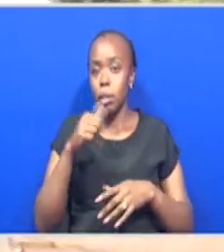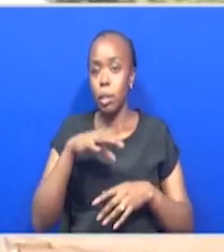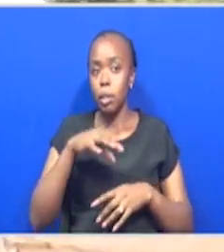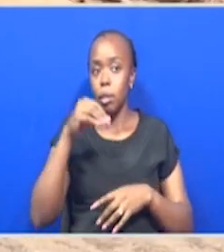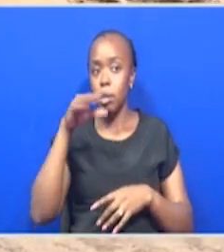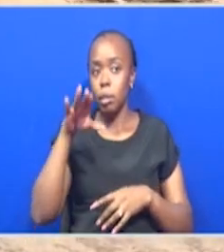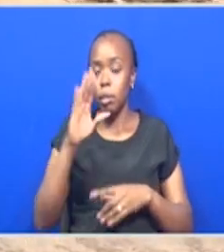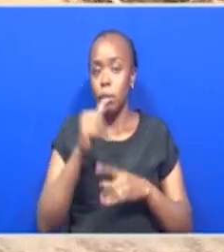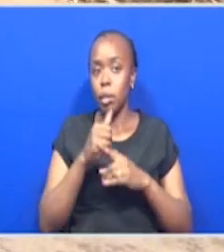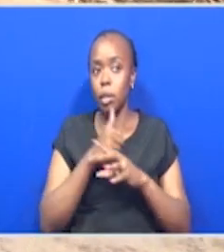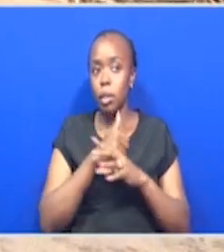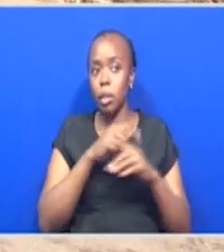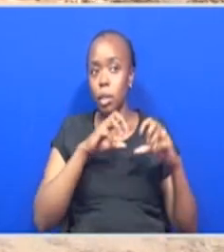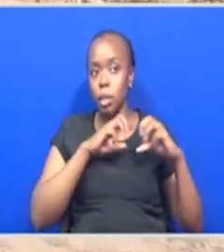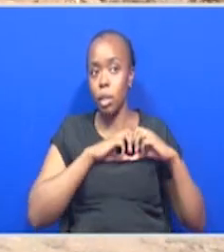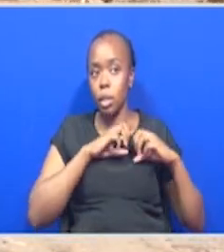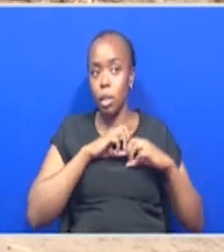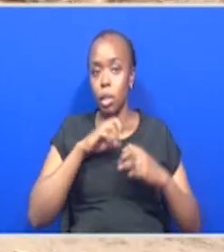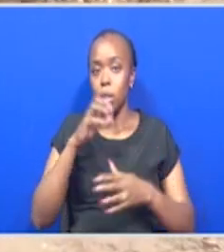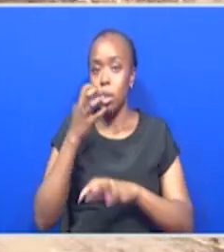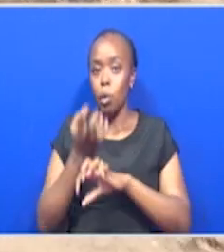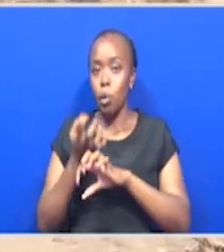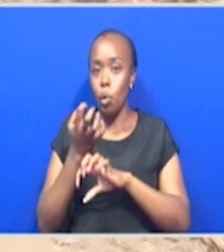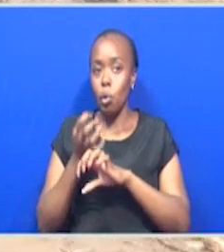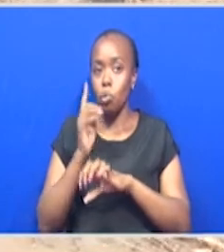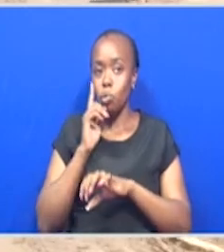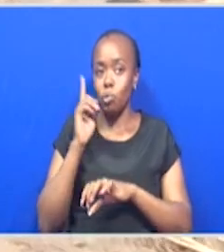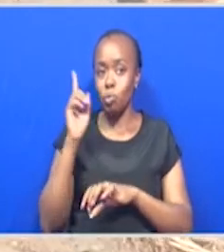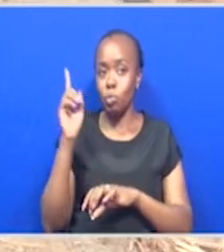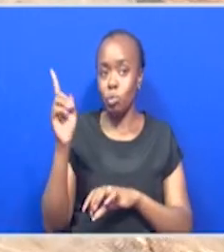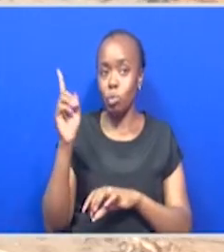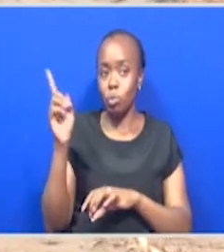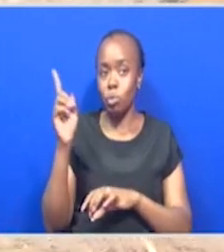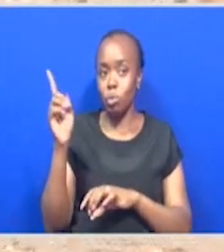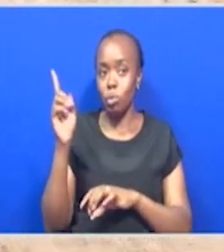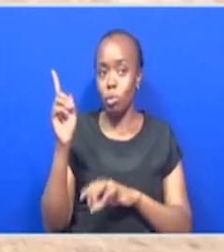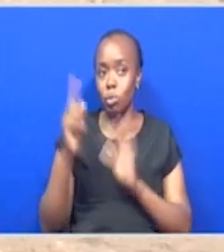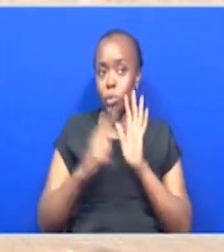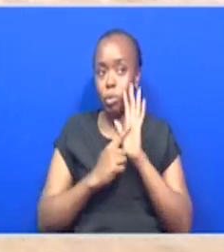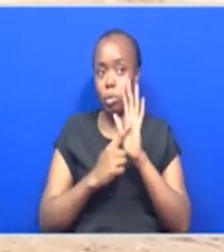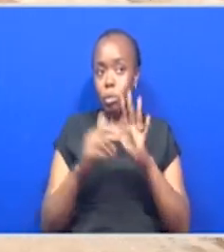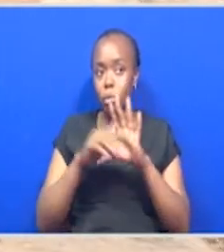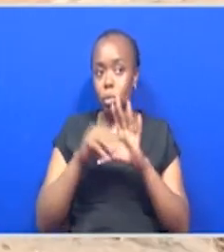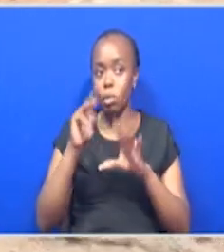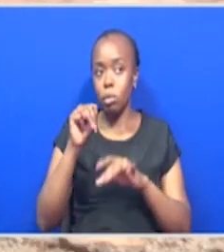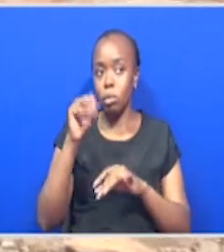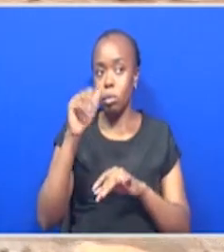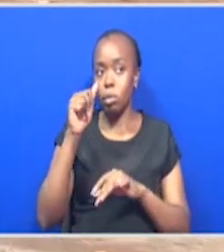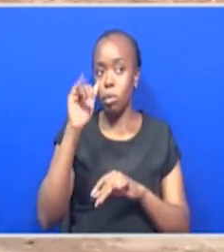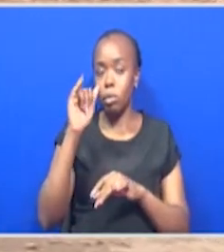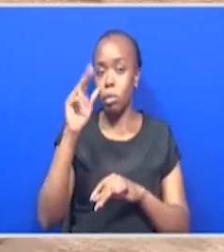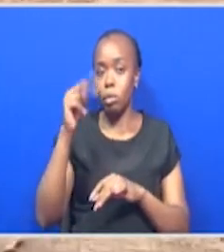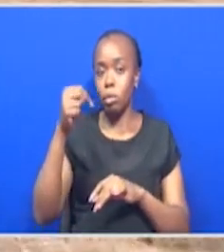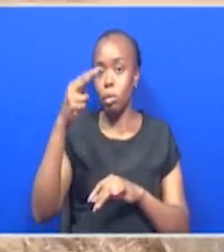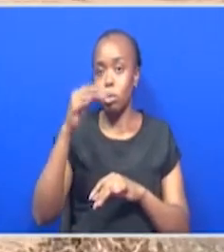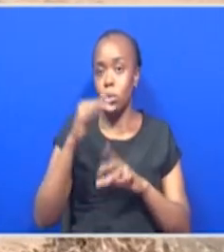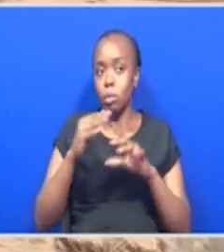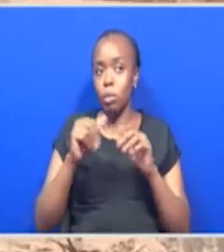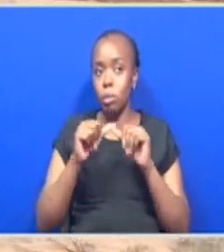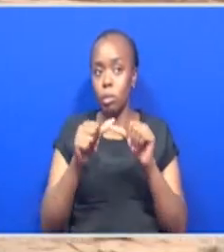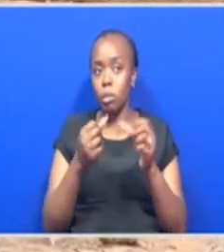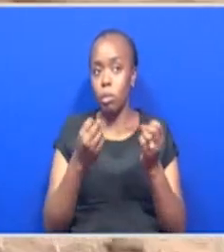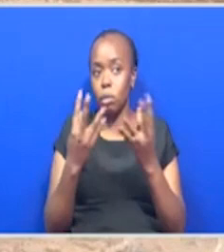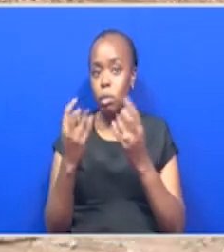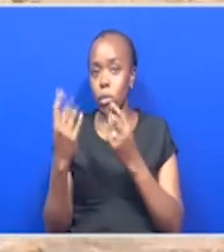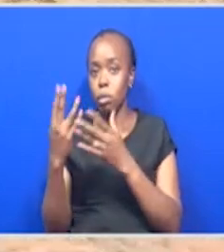loved ones. The stone I'm standing on is a sign of a flood tragedy here in Maimahiu that left many dead,